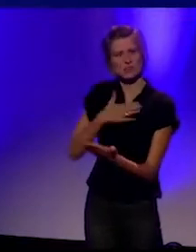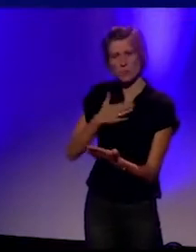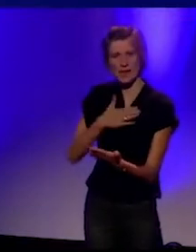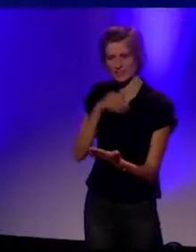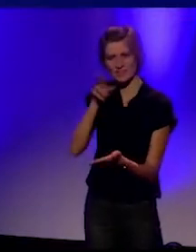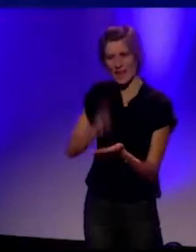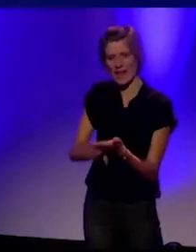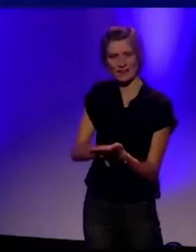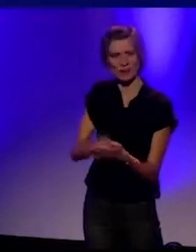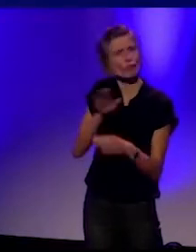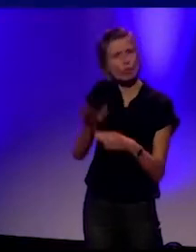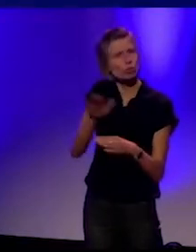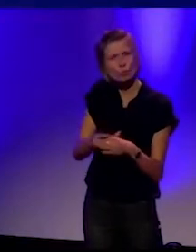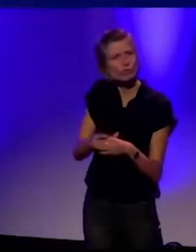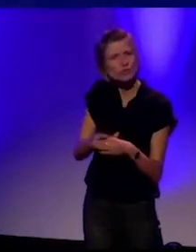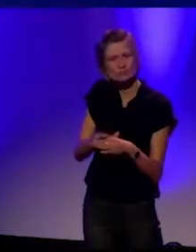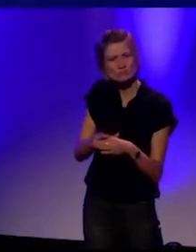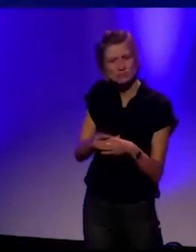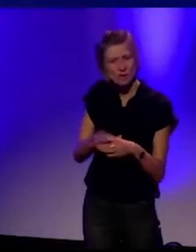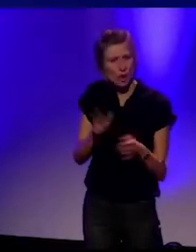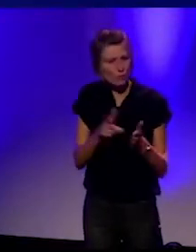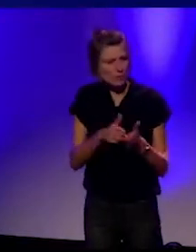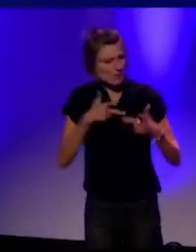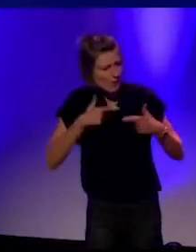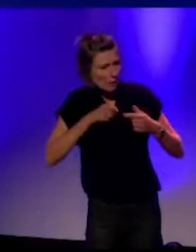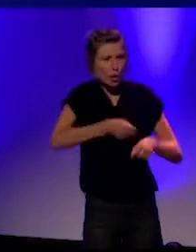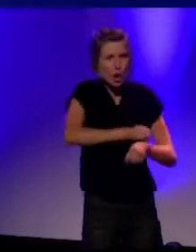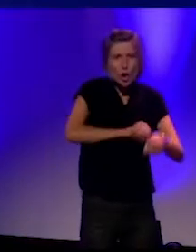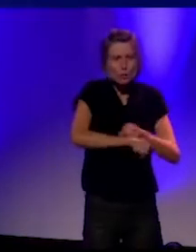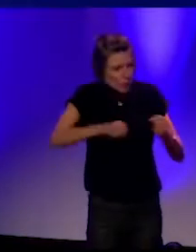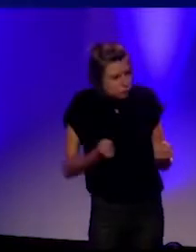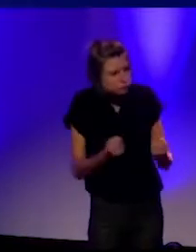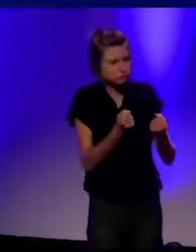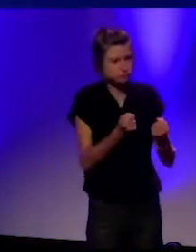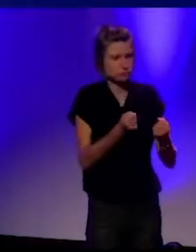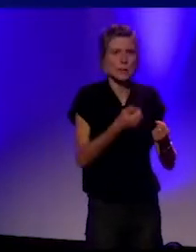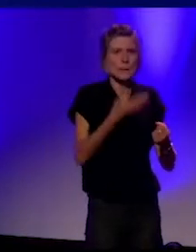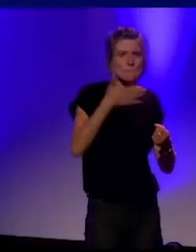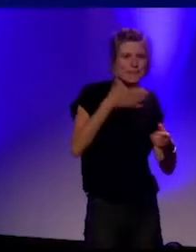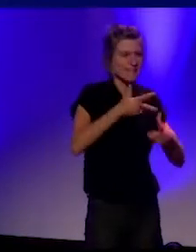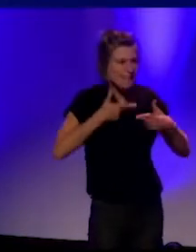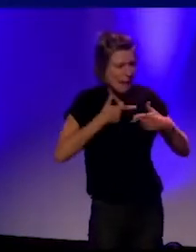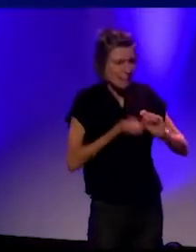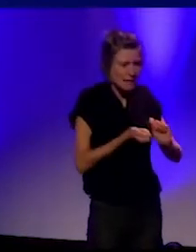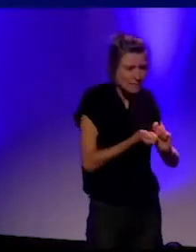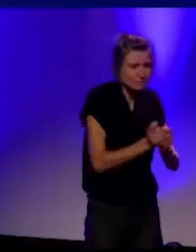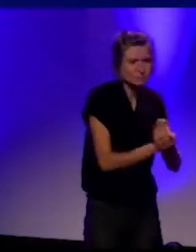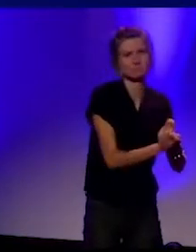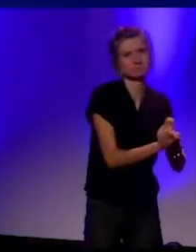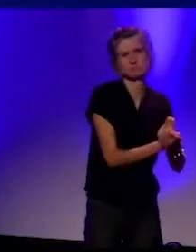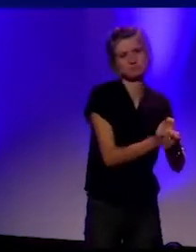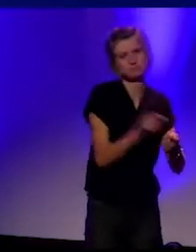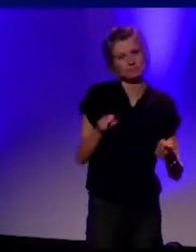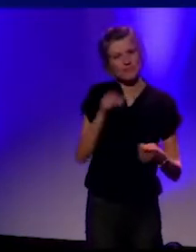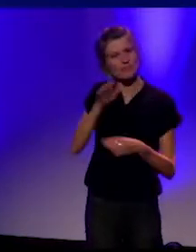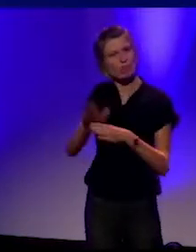aan het heel diepe maatschappelijke engagement en de inzet voor een betere samenleving die in die derde missie toch